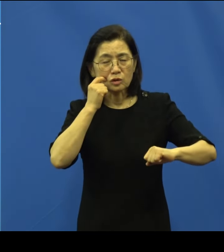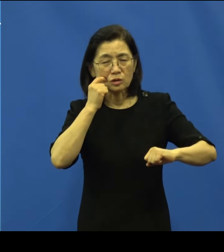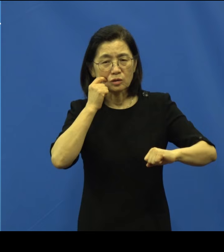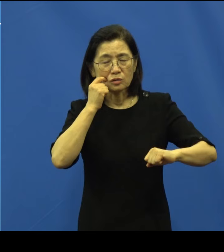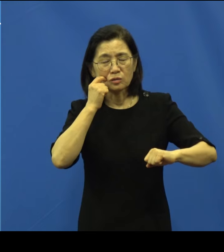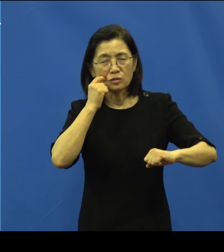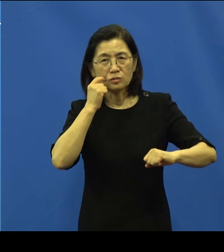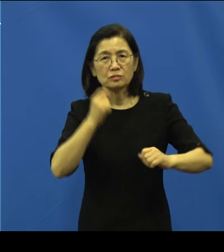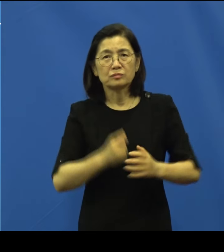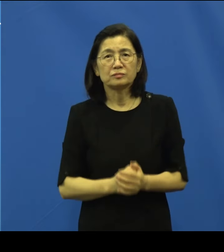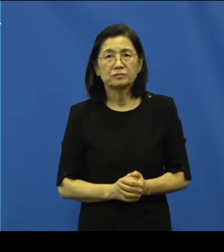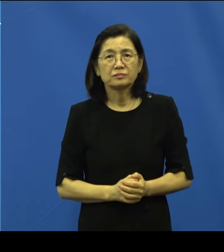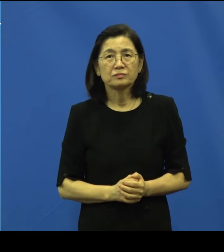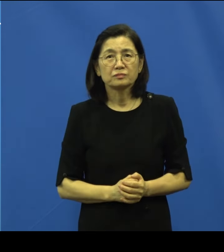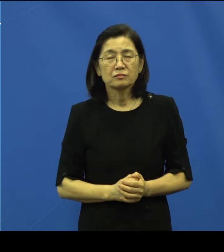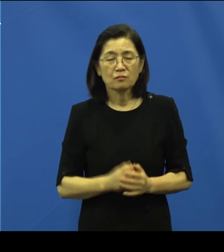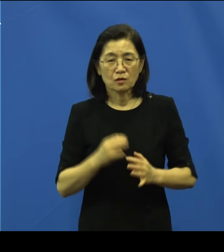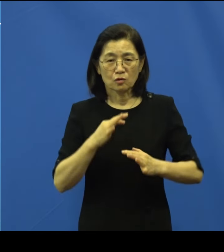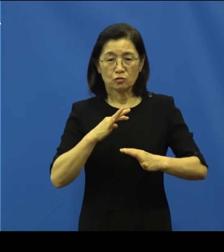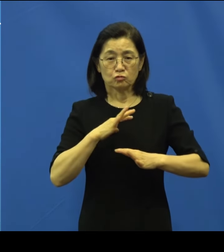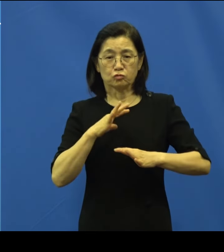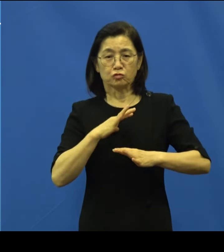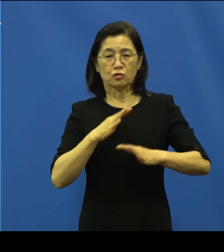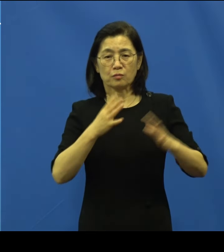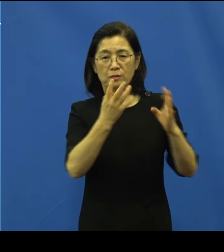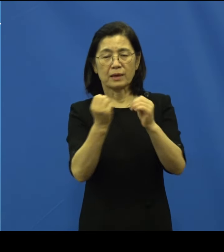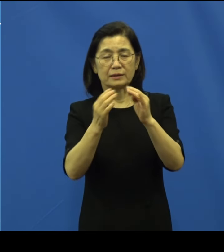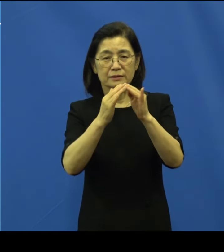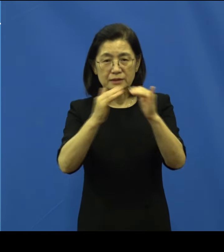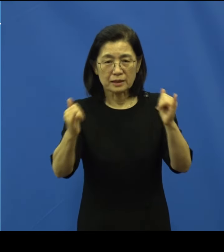오늘 그런 분이 있으면 거기에 빠져나오게 되기를 축원합니다.